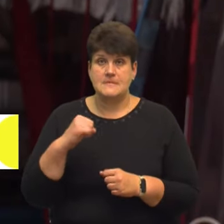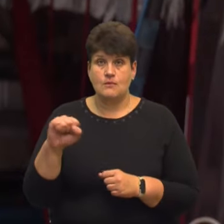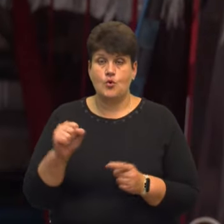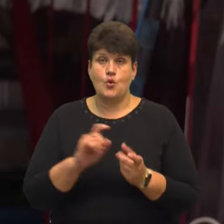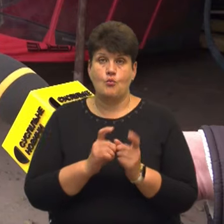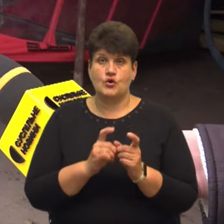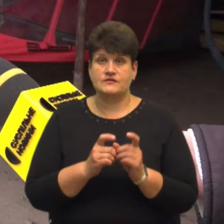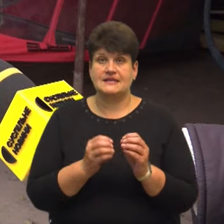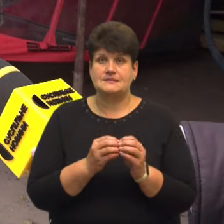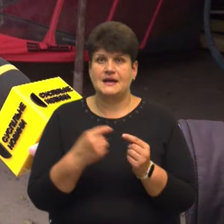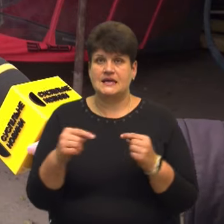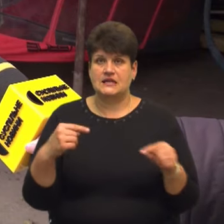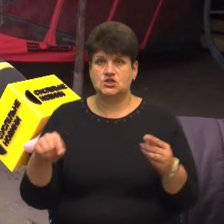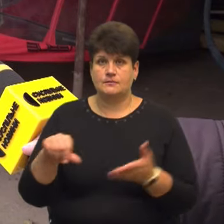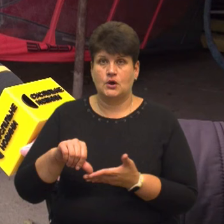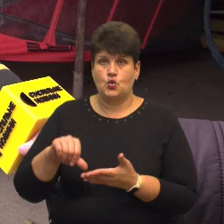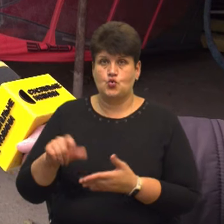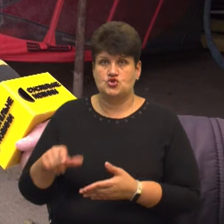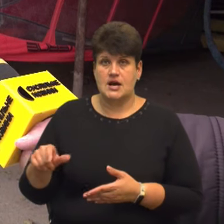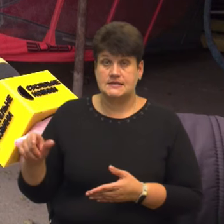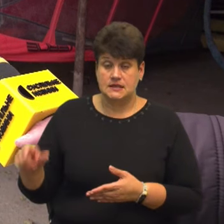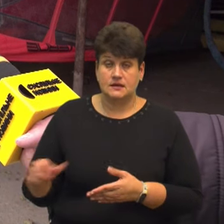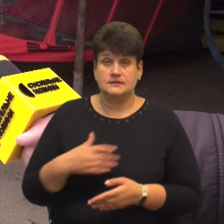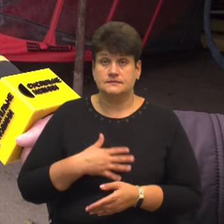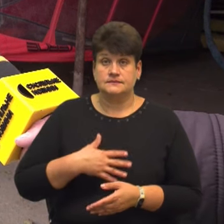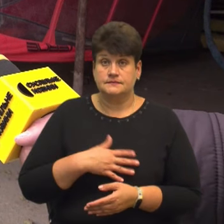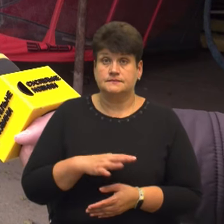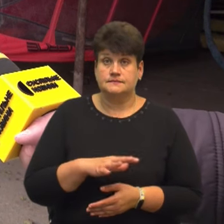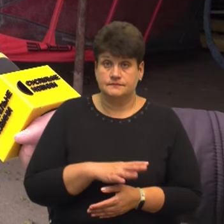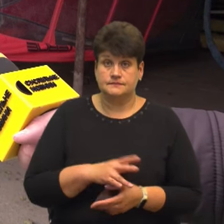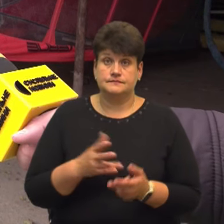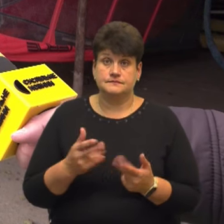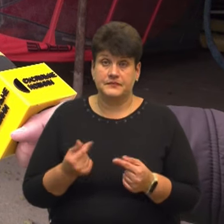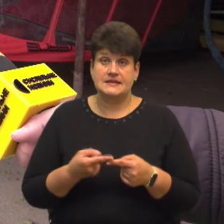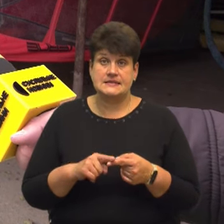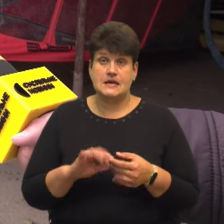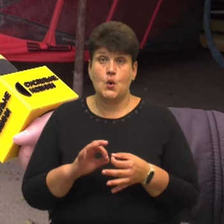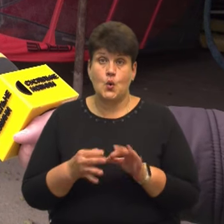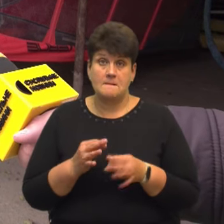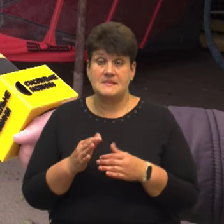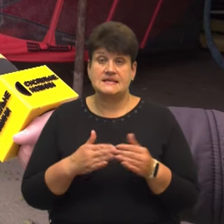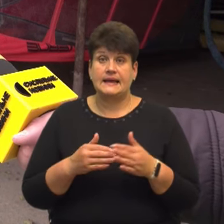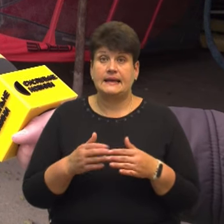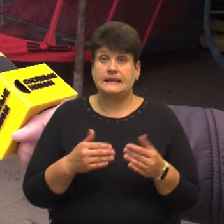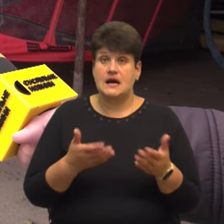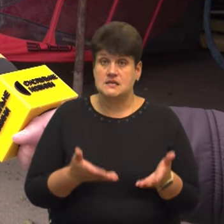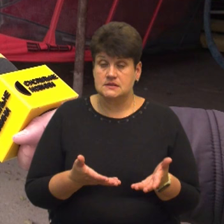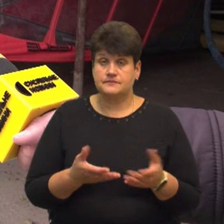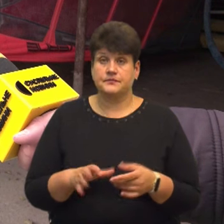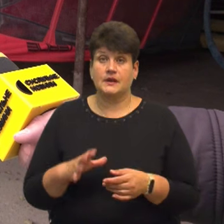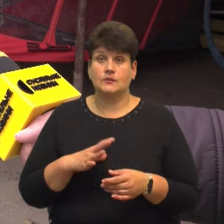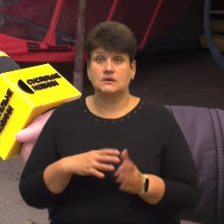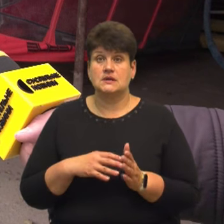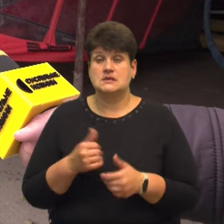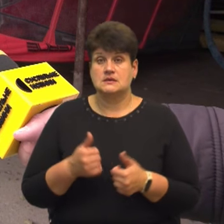іншими учасниками звичайно хвилювався бо це все-таки олімпійський клас е прийшлось змагатися